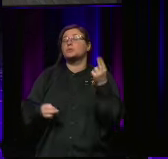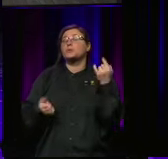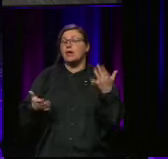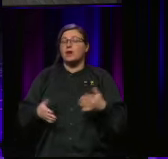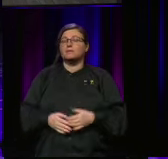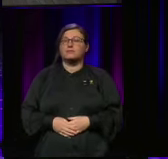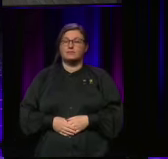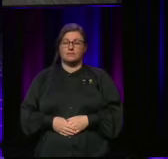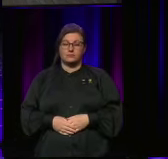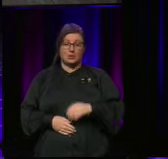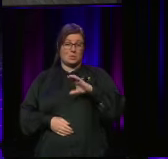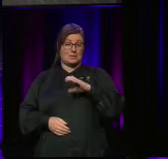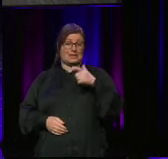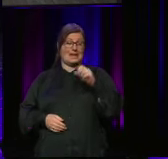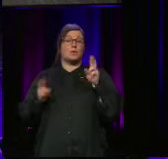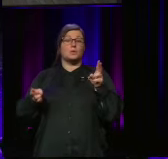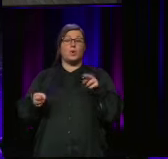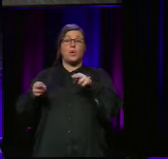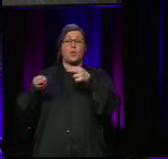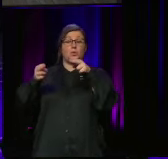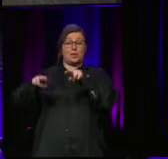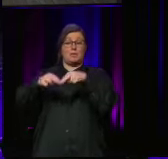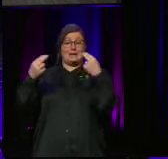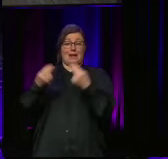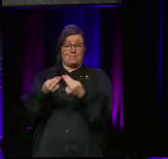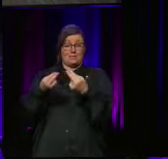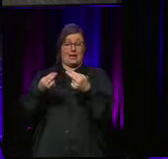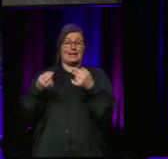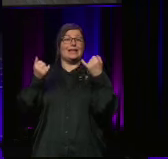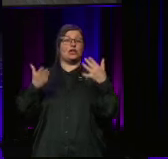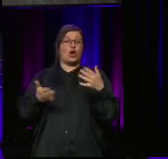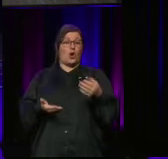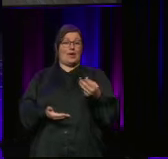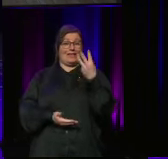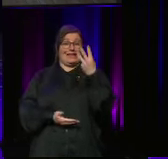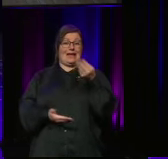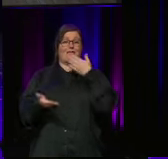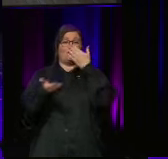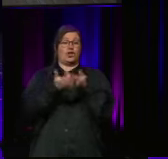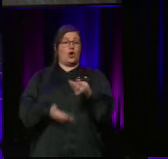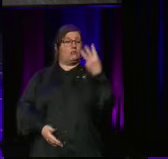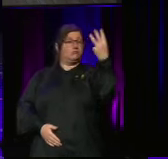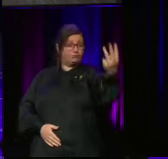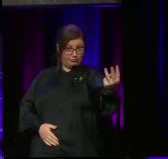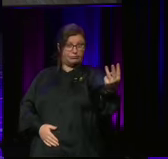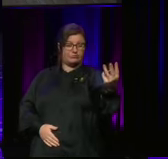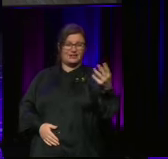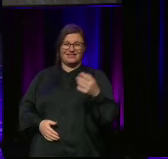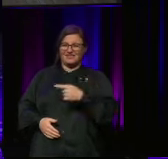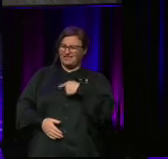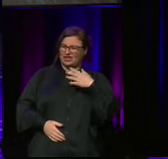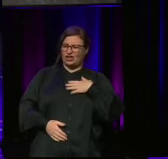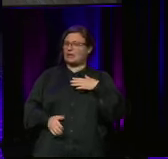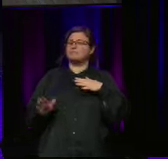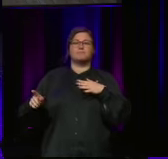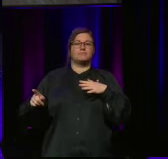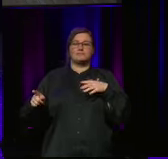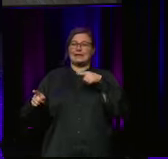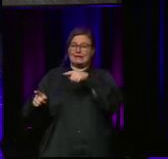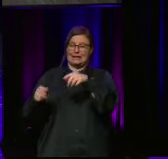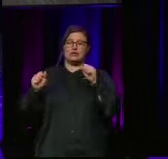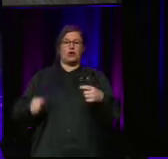går domarnämnden ska ju, idag lägger de ju tre förslag. Och vi tycker att domarnämnden ska bara ge